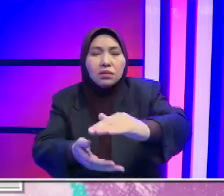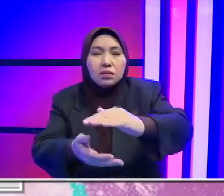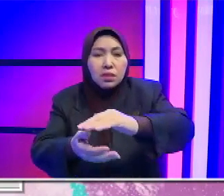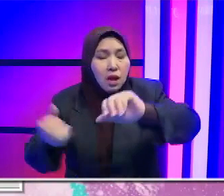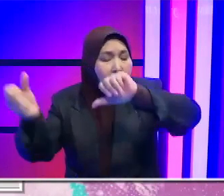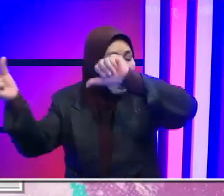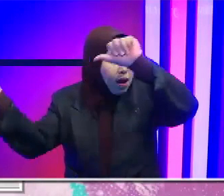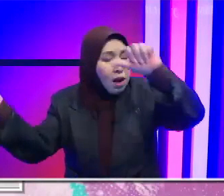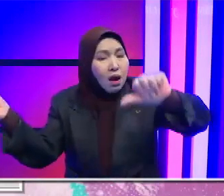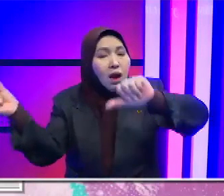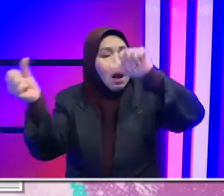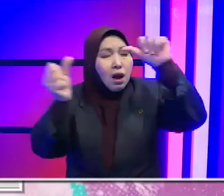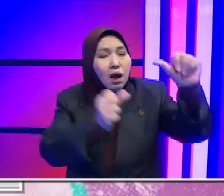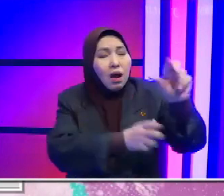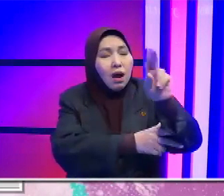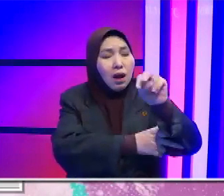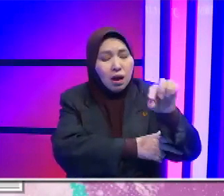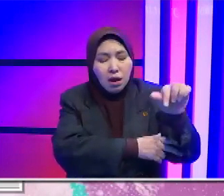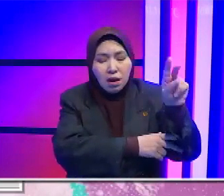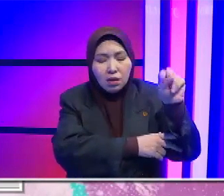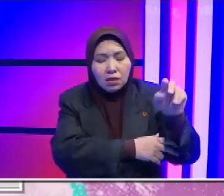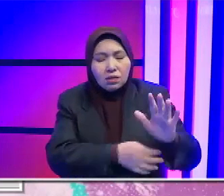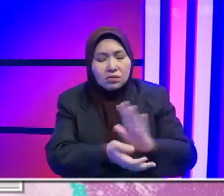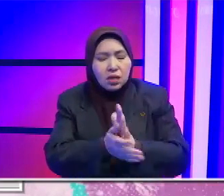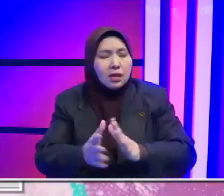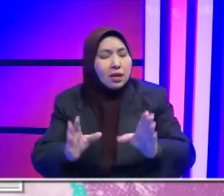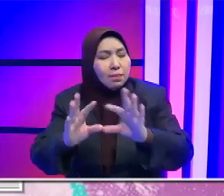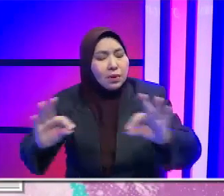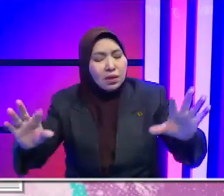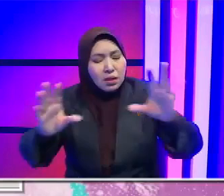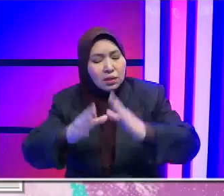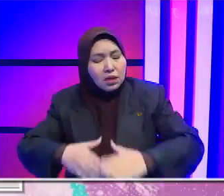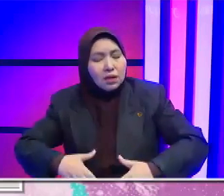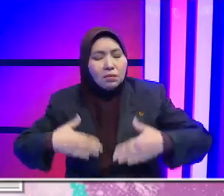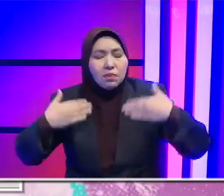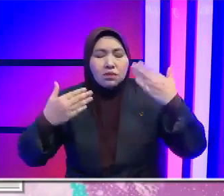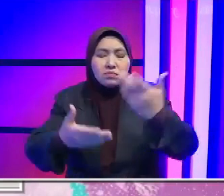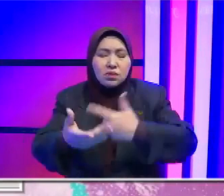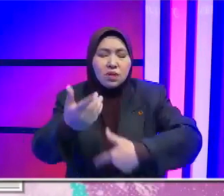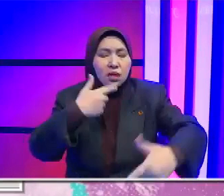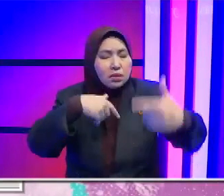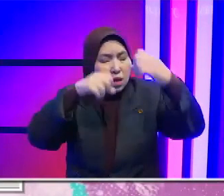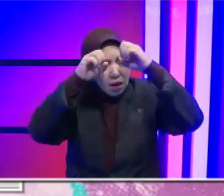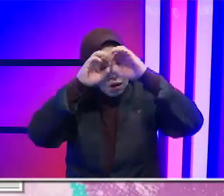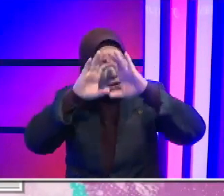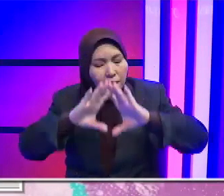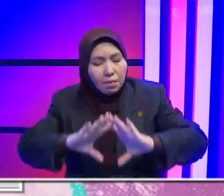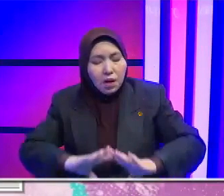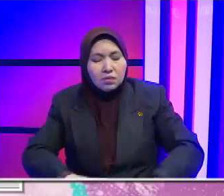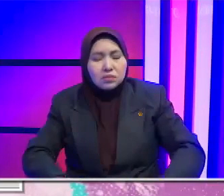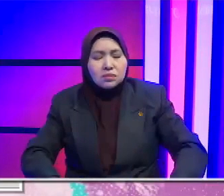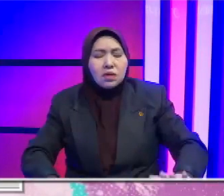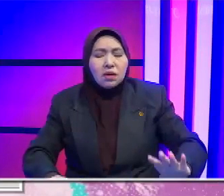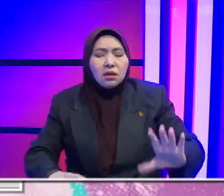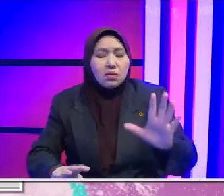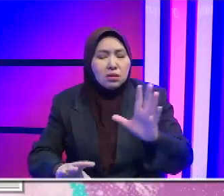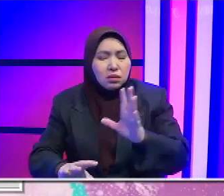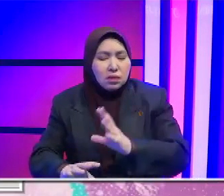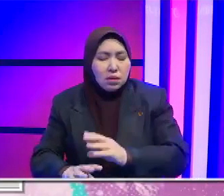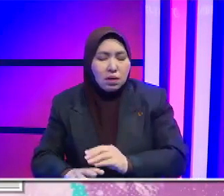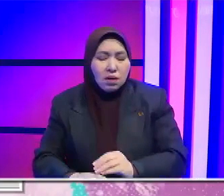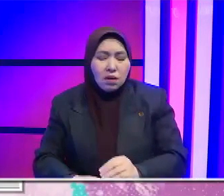أرسل الرياح بشرا بين يدي